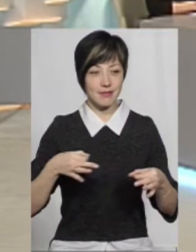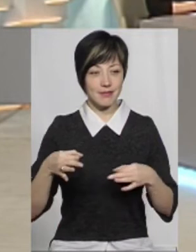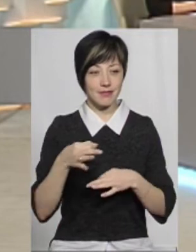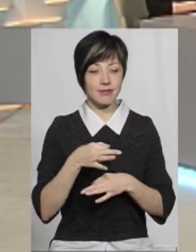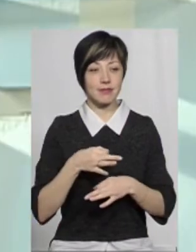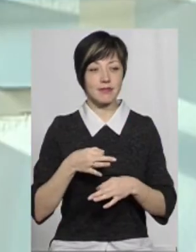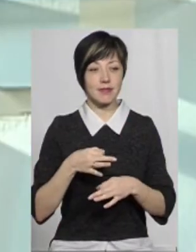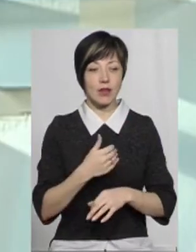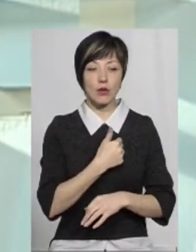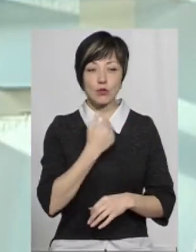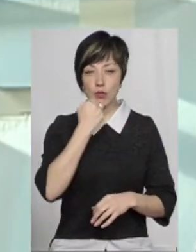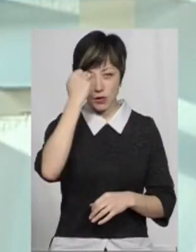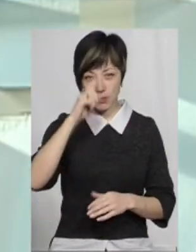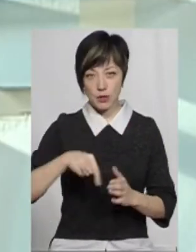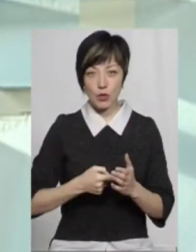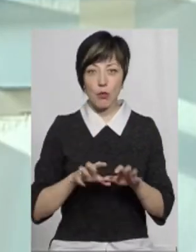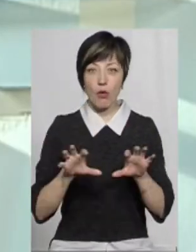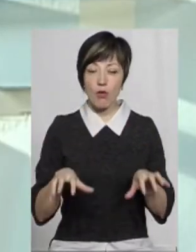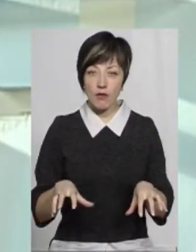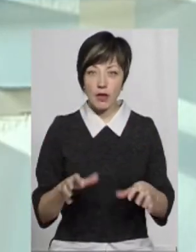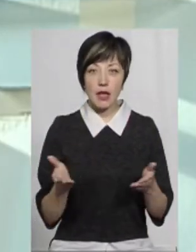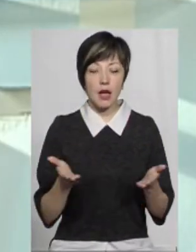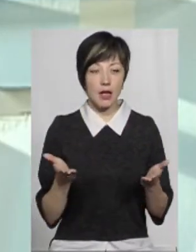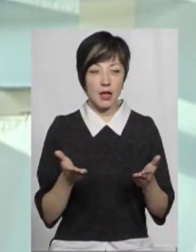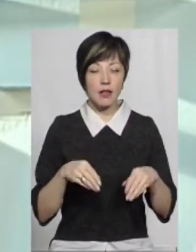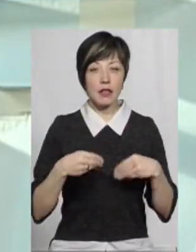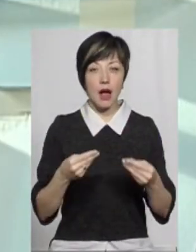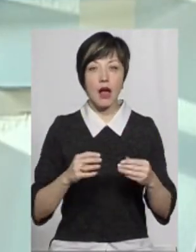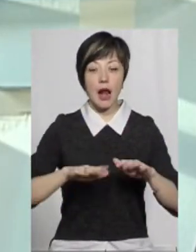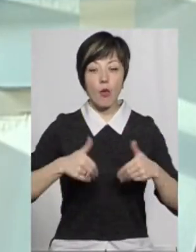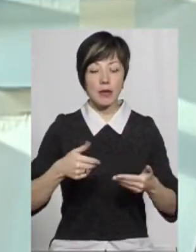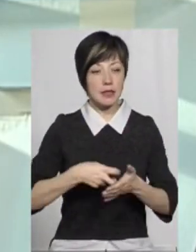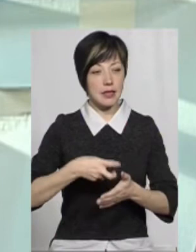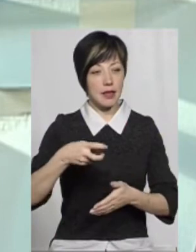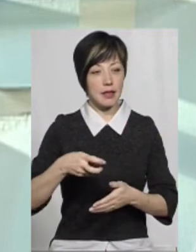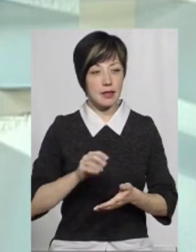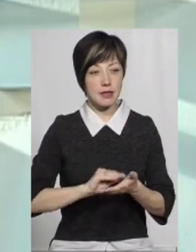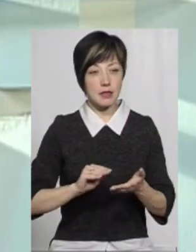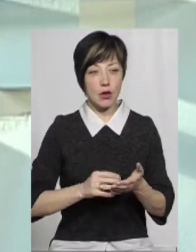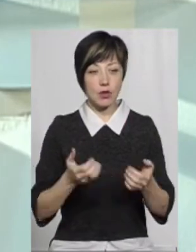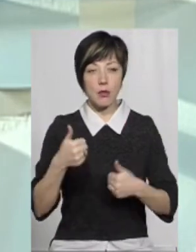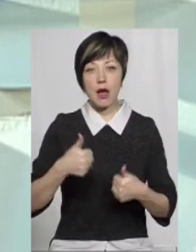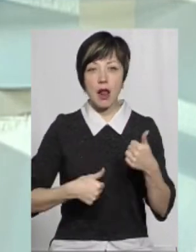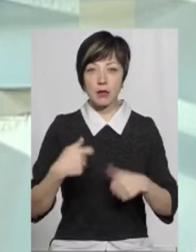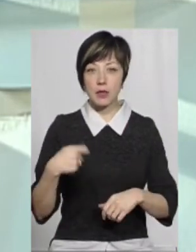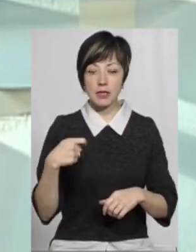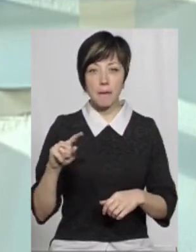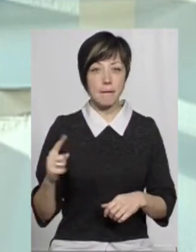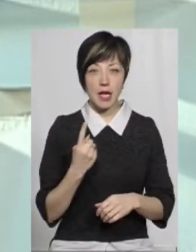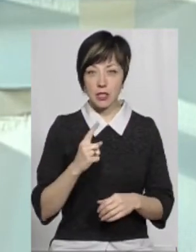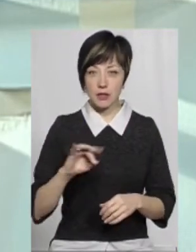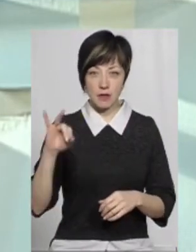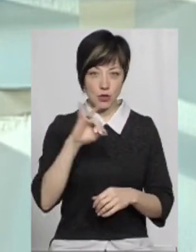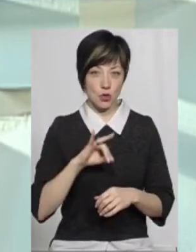Сергій сказав. Принагідно хочу подякувати міському голові, який дав рекомендаційний лист щодо отримання гранту президента. Це було перше